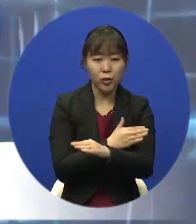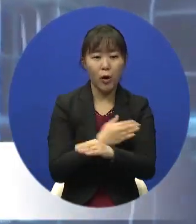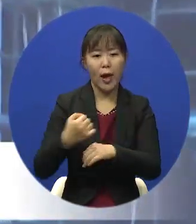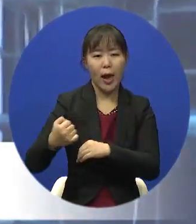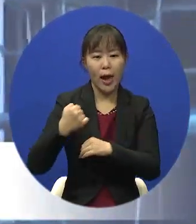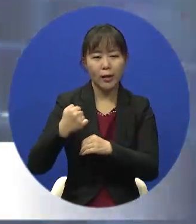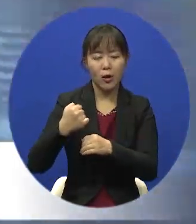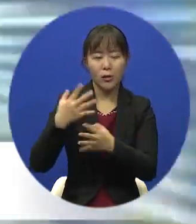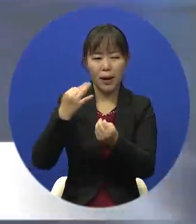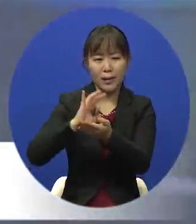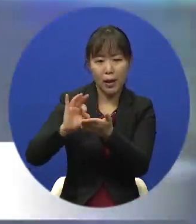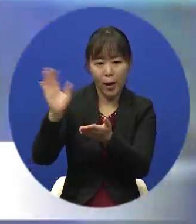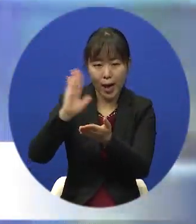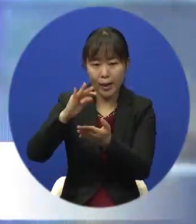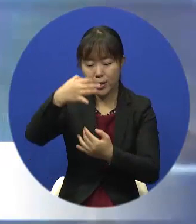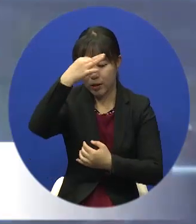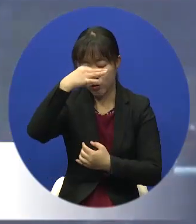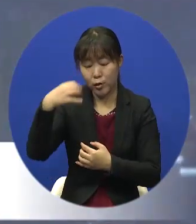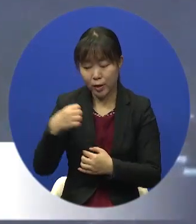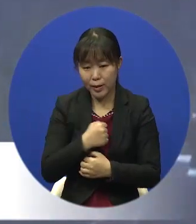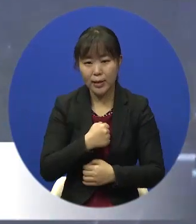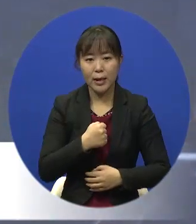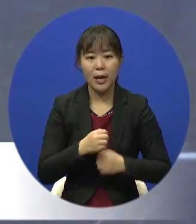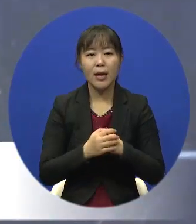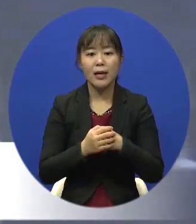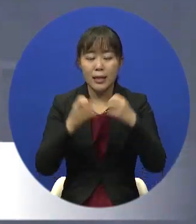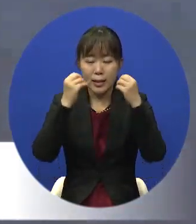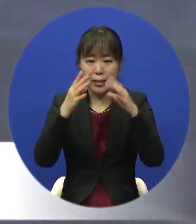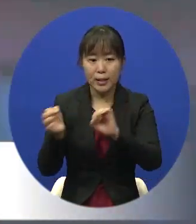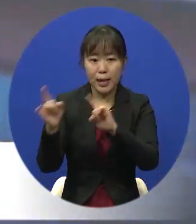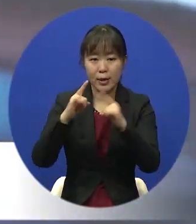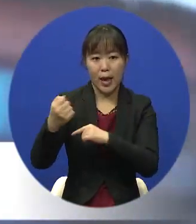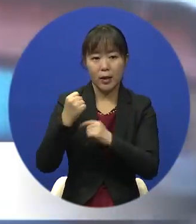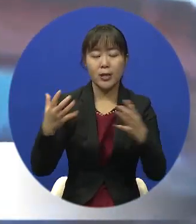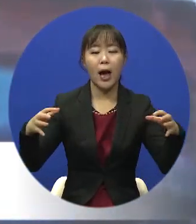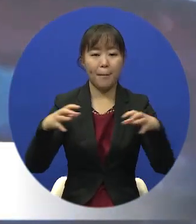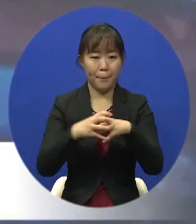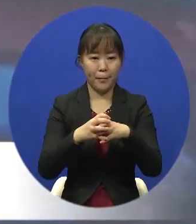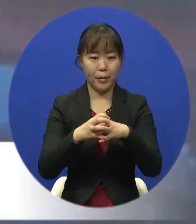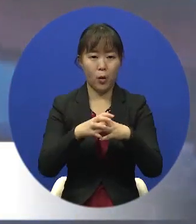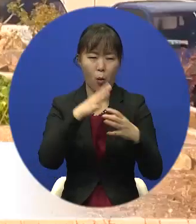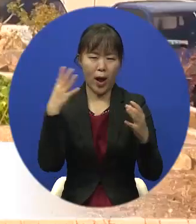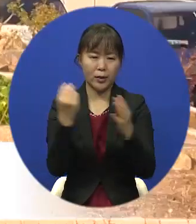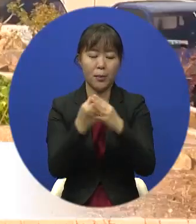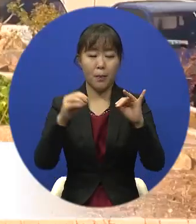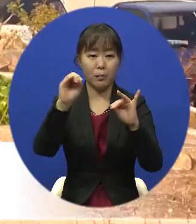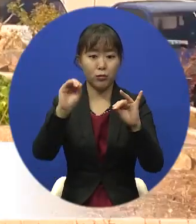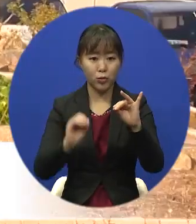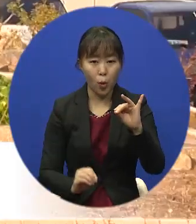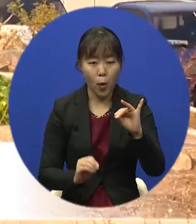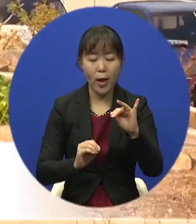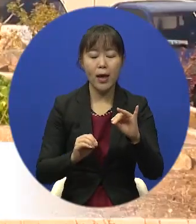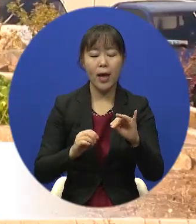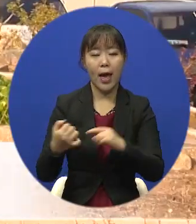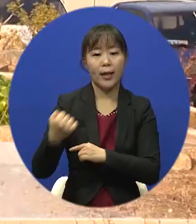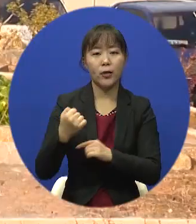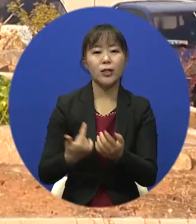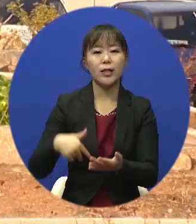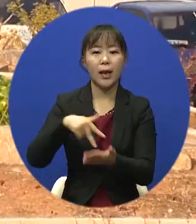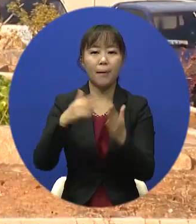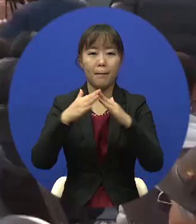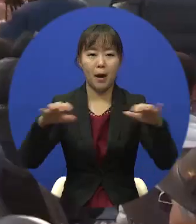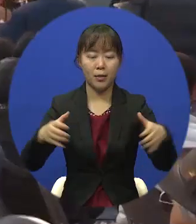에너지 저소비형 건축 기술을 포함한 신재생 에너지를 함께 접목하여 명실공히 100% 에너지 자립마을을